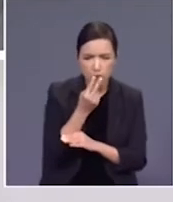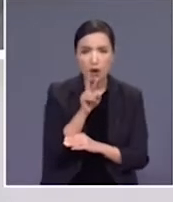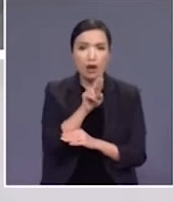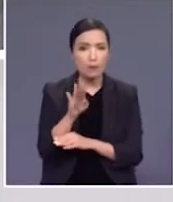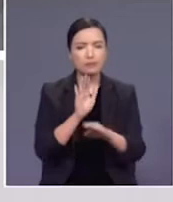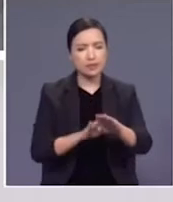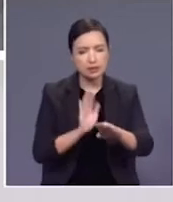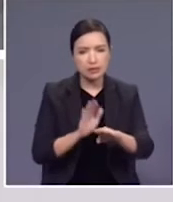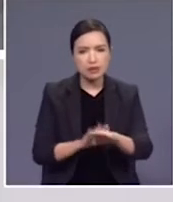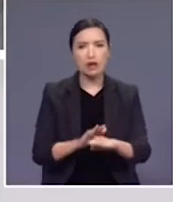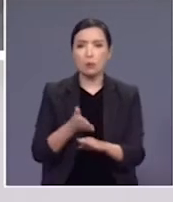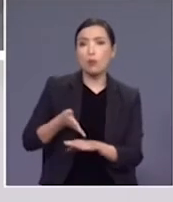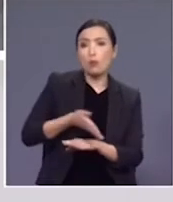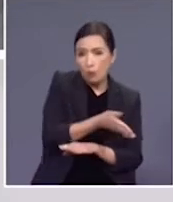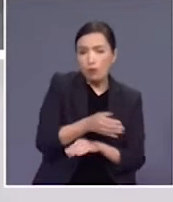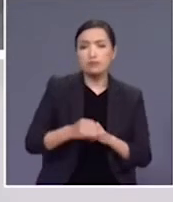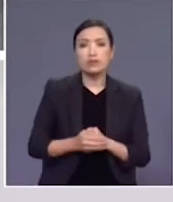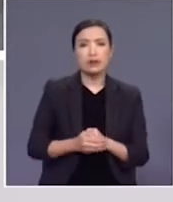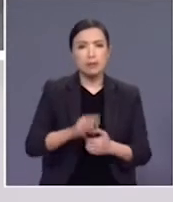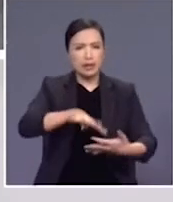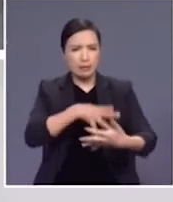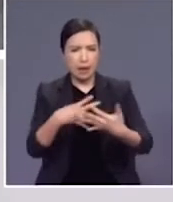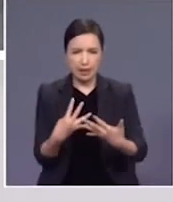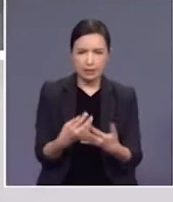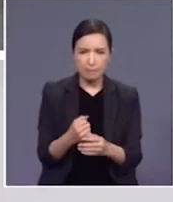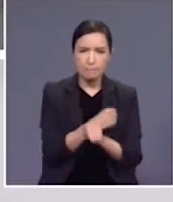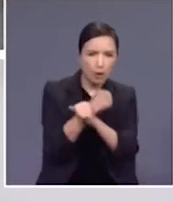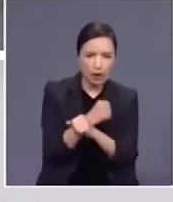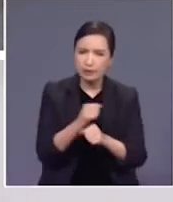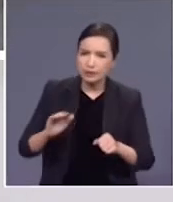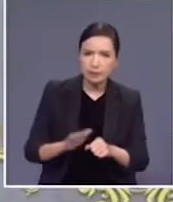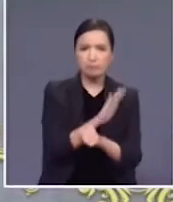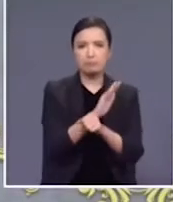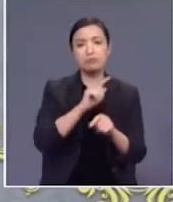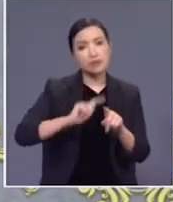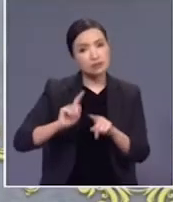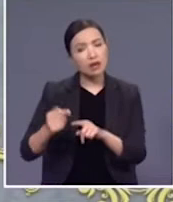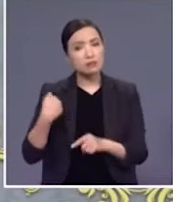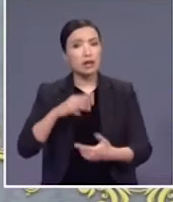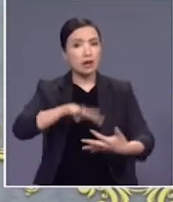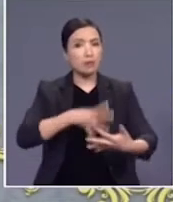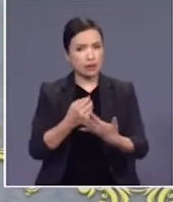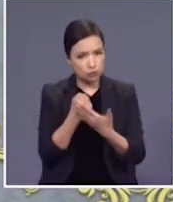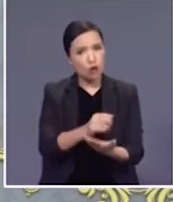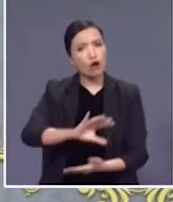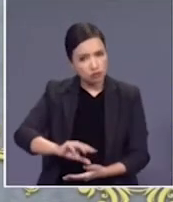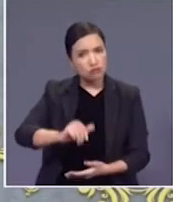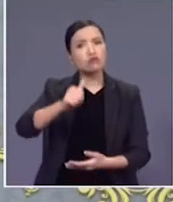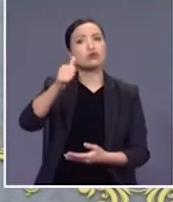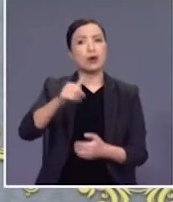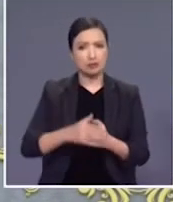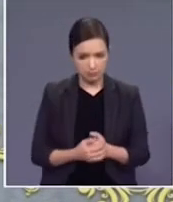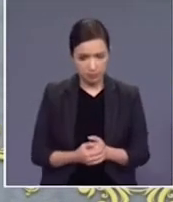การแจ้งเตือนภัยล่วงหน้าและมีแผนเผชิญเหตุที่สมบูรณ์ในทุกสถานการณ์รวมทั้งให้มีแผนการฟื้นฟูหลังวิกฤตการ